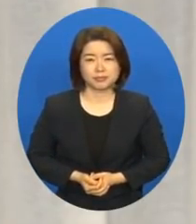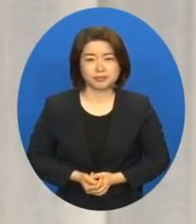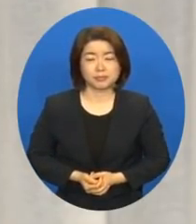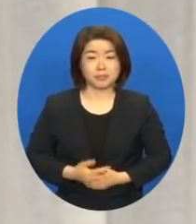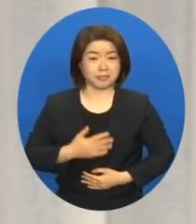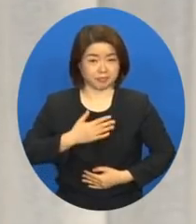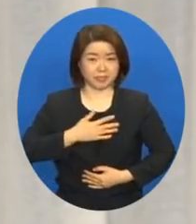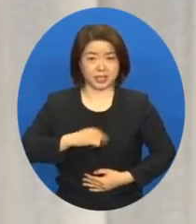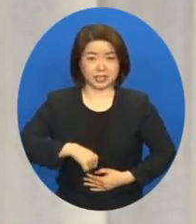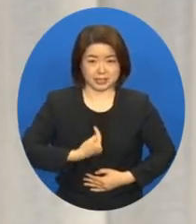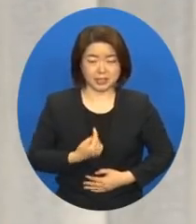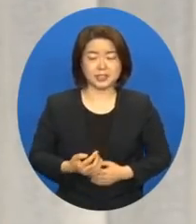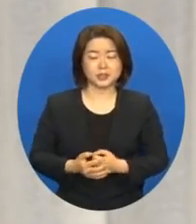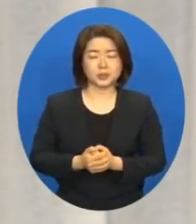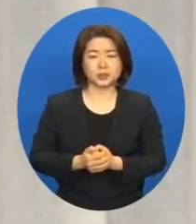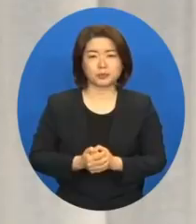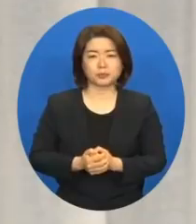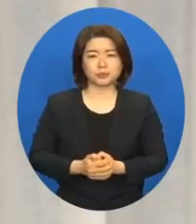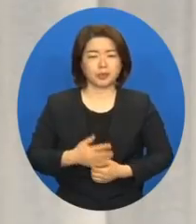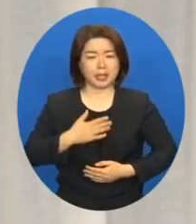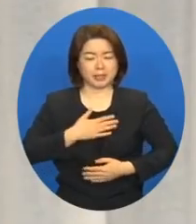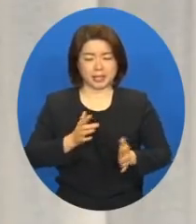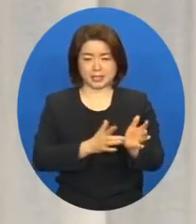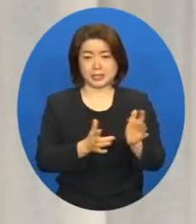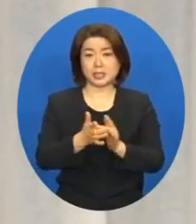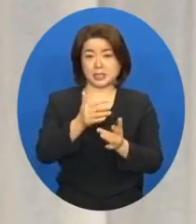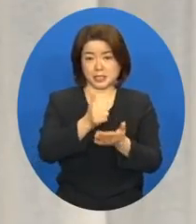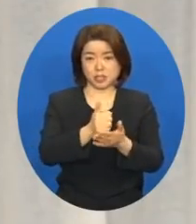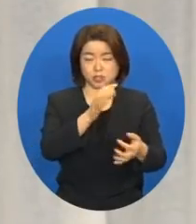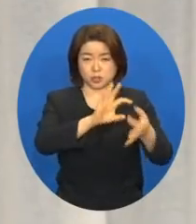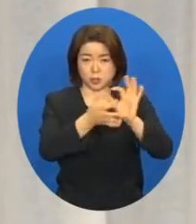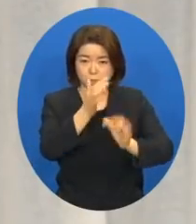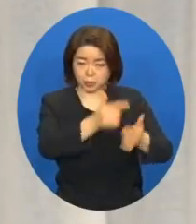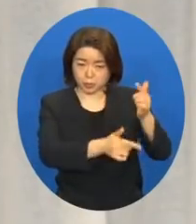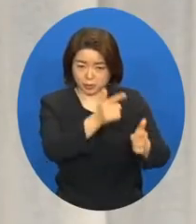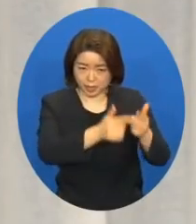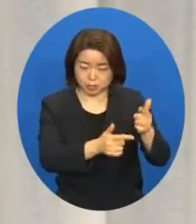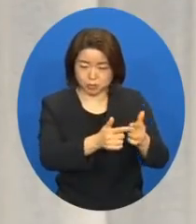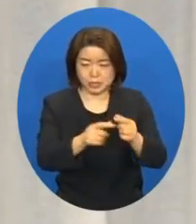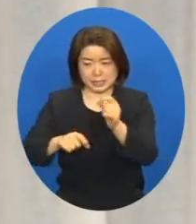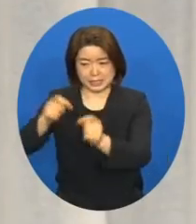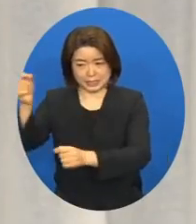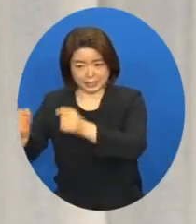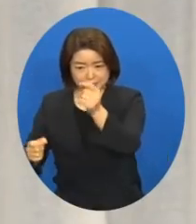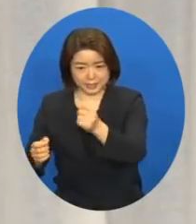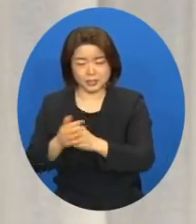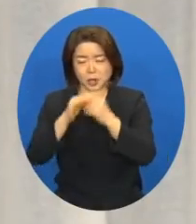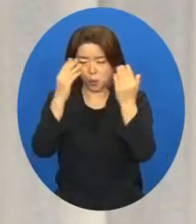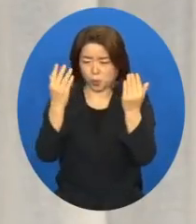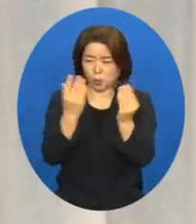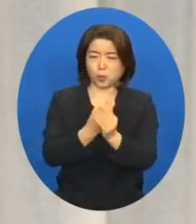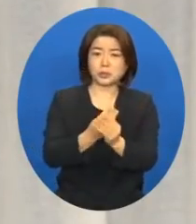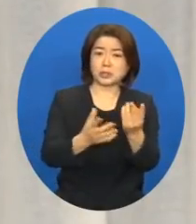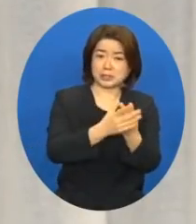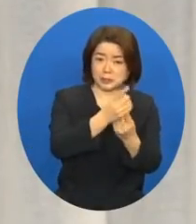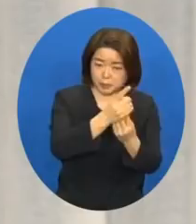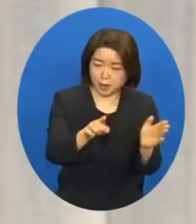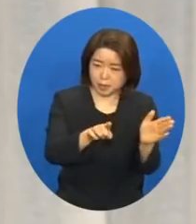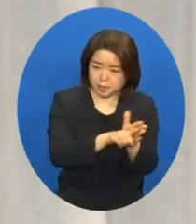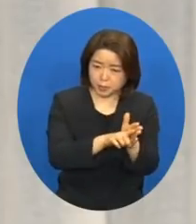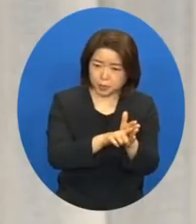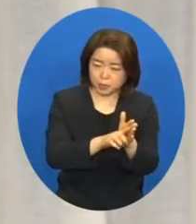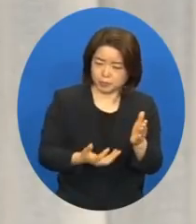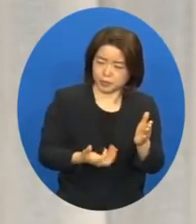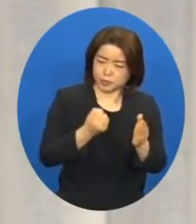저 자신도 정말 나는 예수님이 포도나무시고 내가 가지라는 것을 완전히 믿고 그렇게 누리고 사는가, 그런 점에